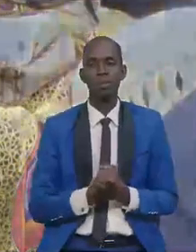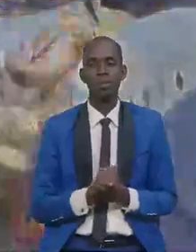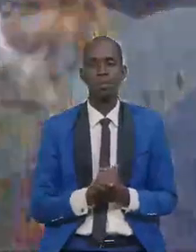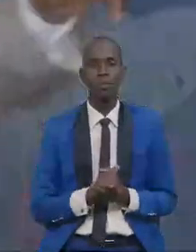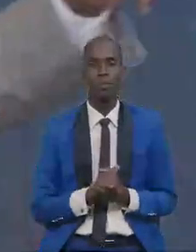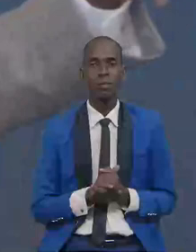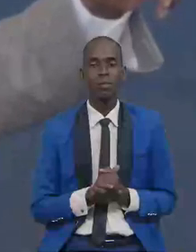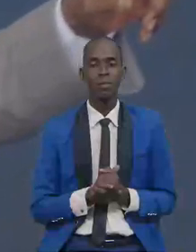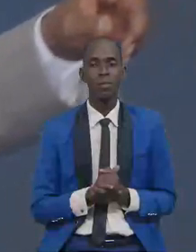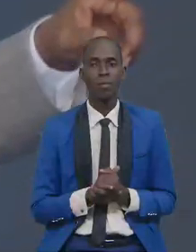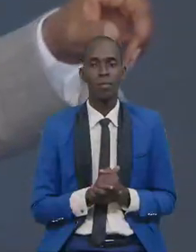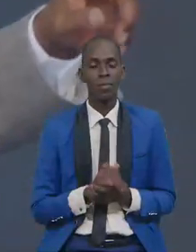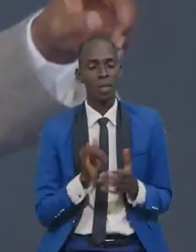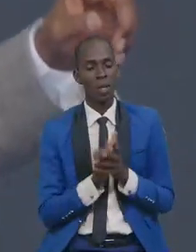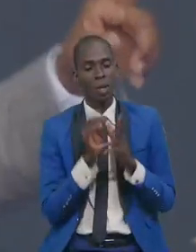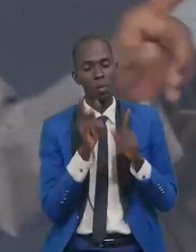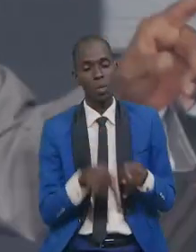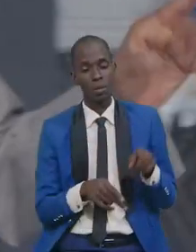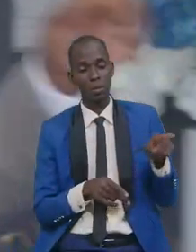Vous savez?